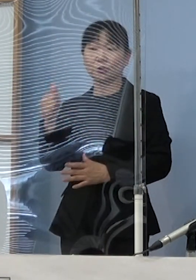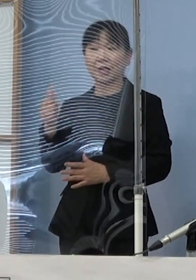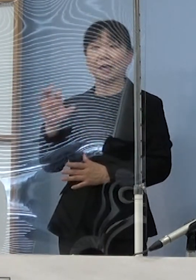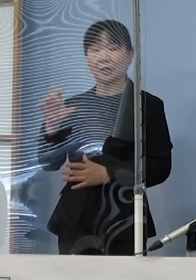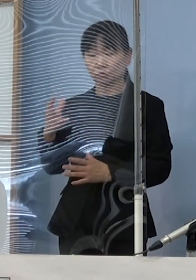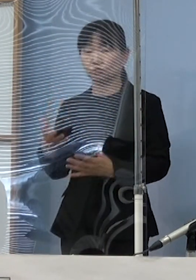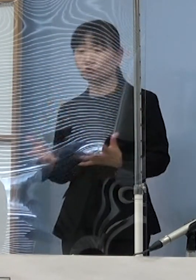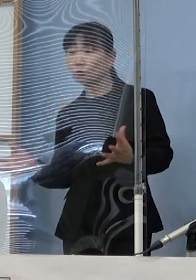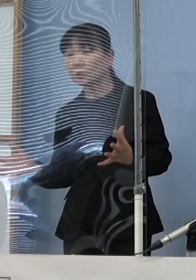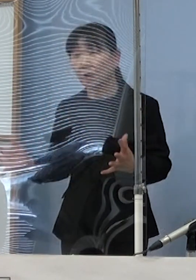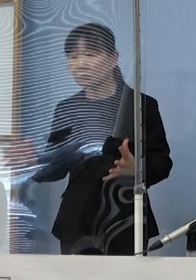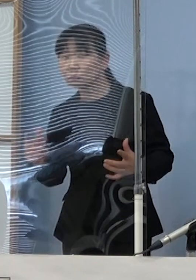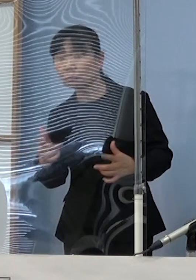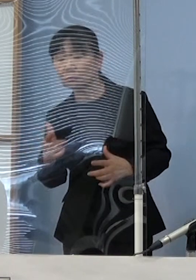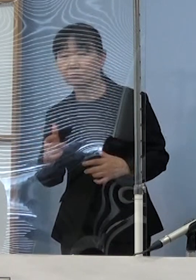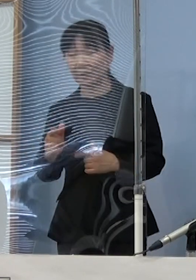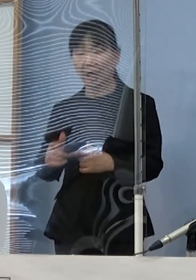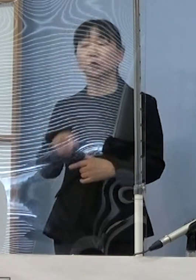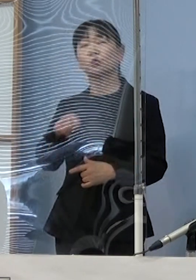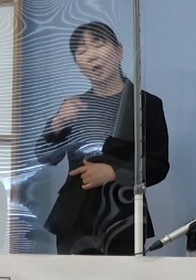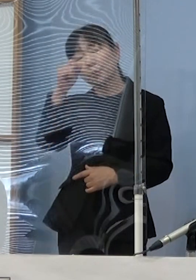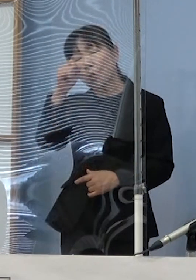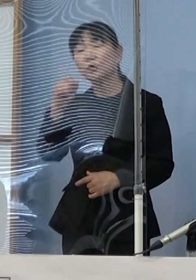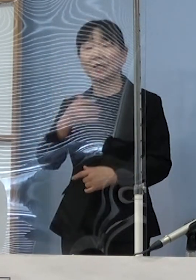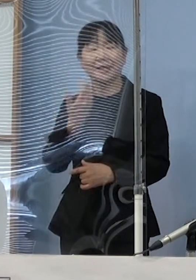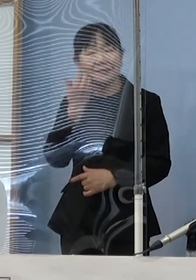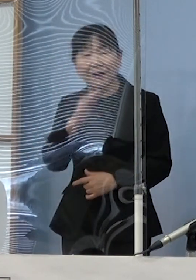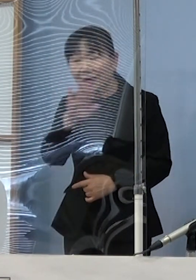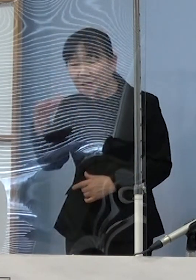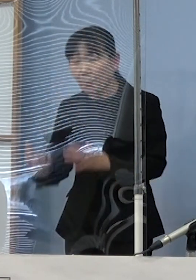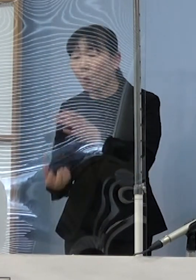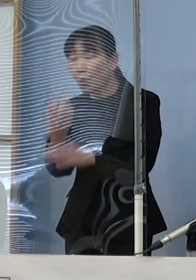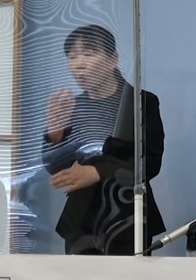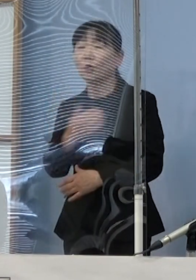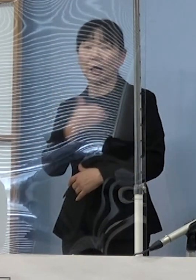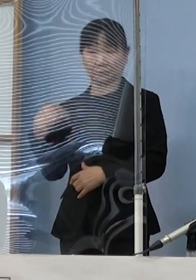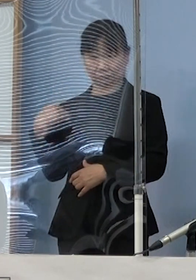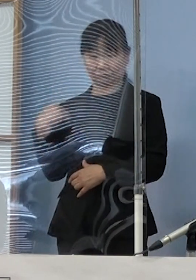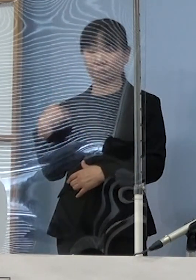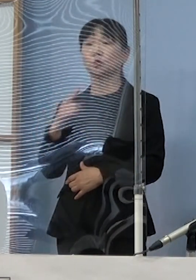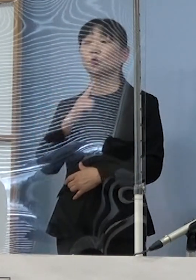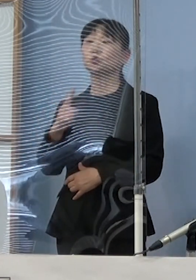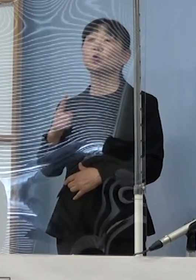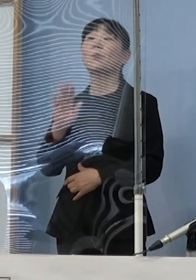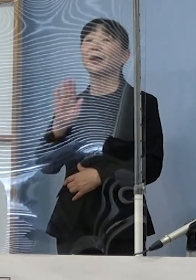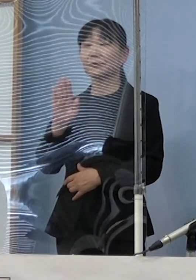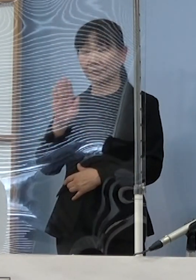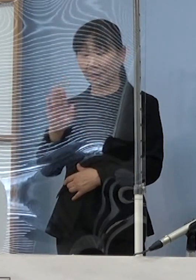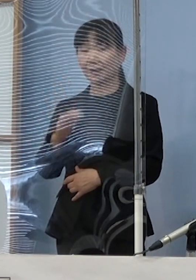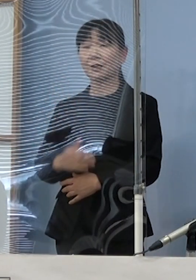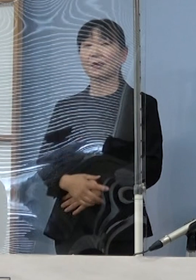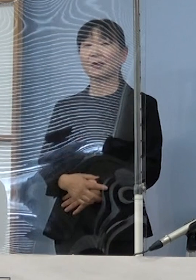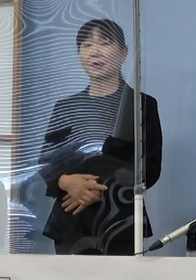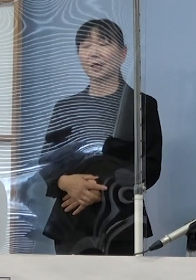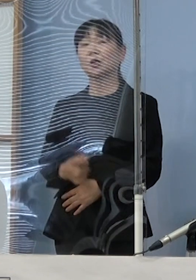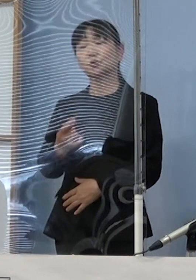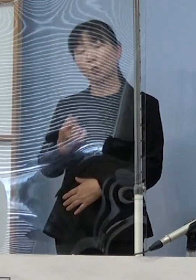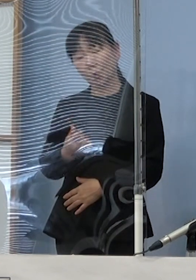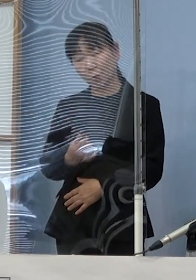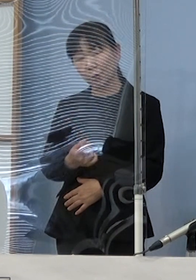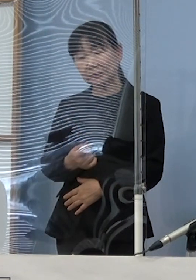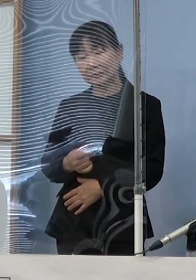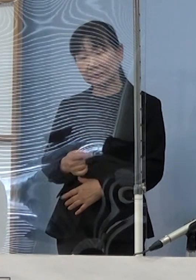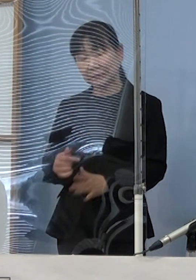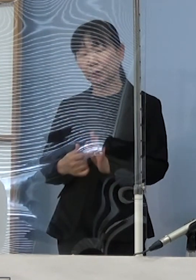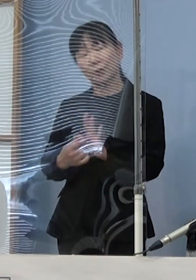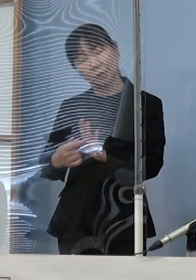いやそうじゃない、それは病気なんですよ、あるいは誰でも起こりうるんですよということもあって、少し表